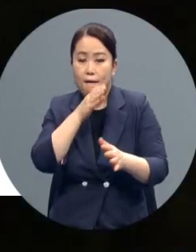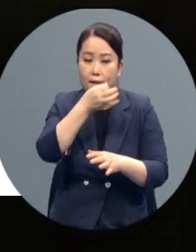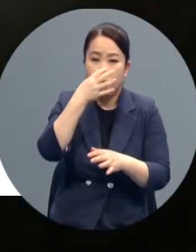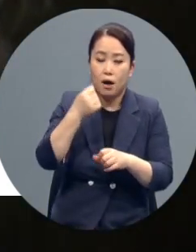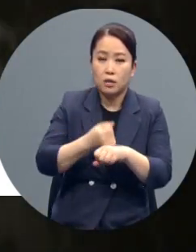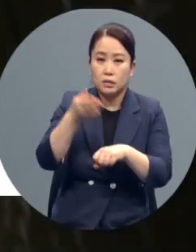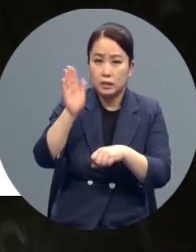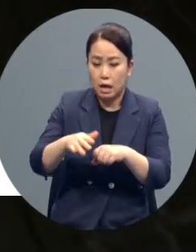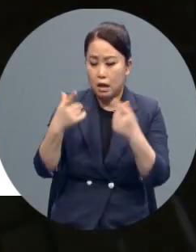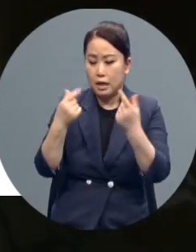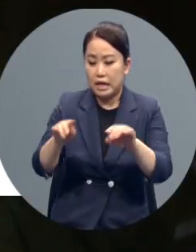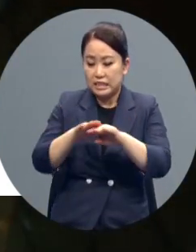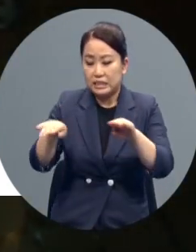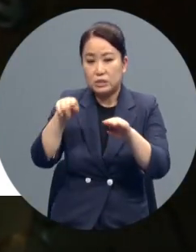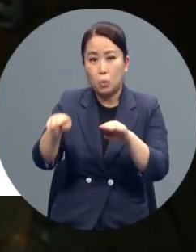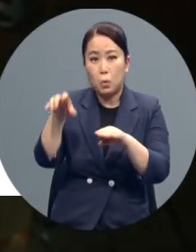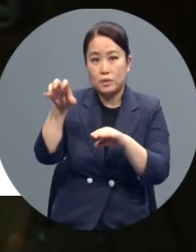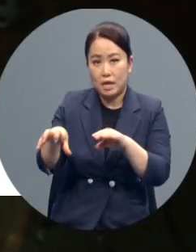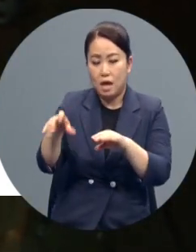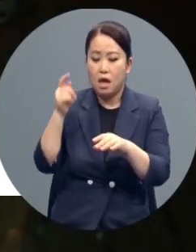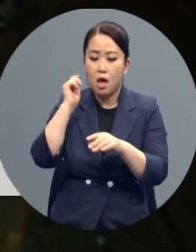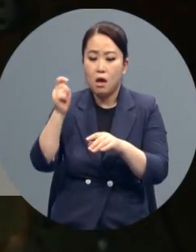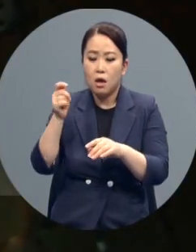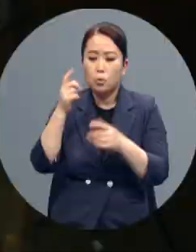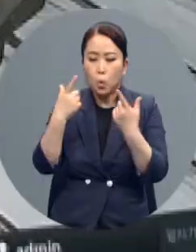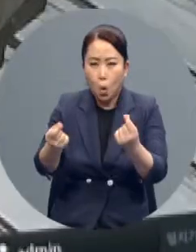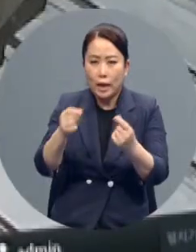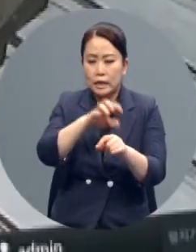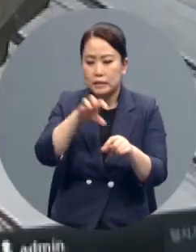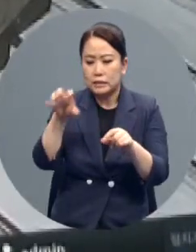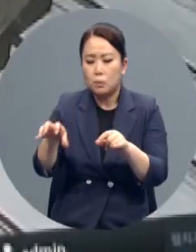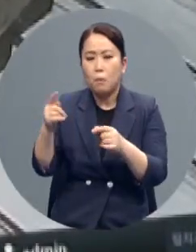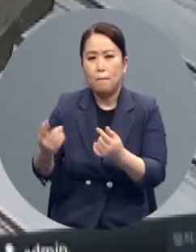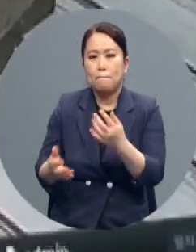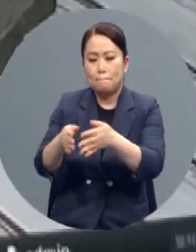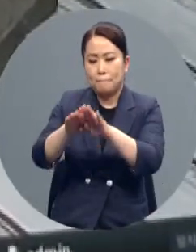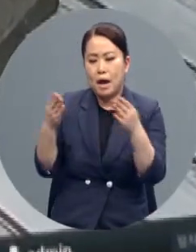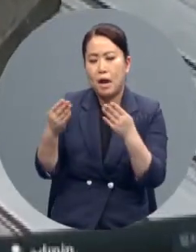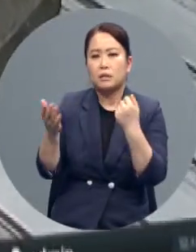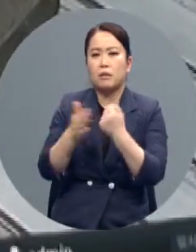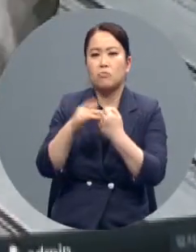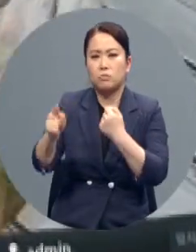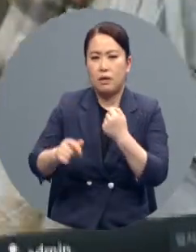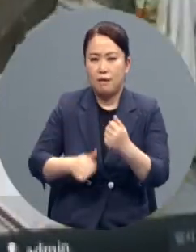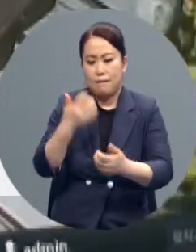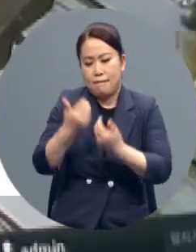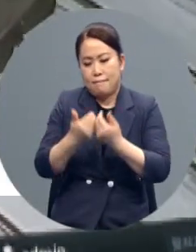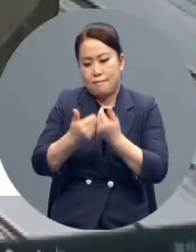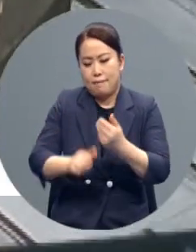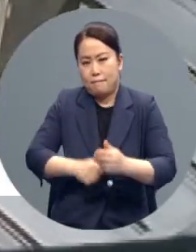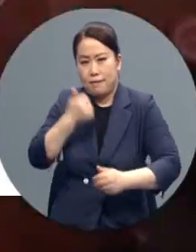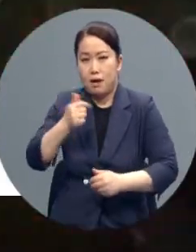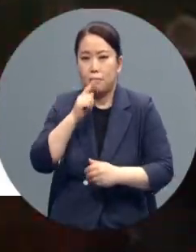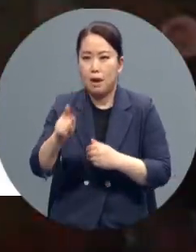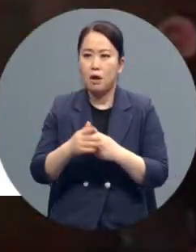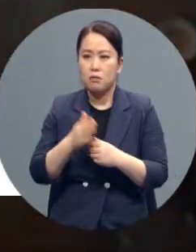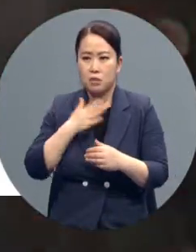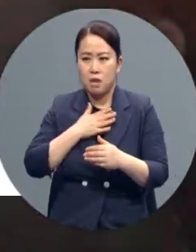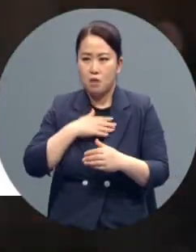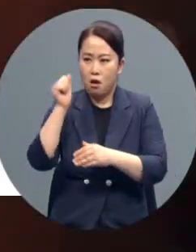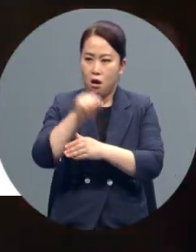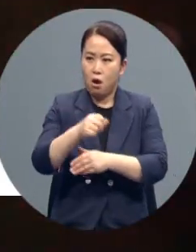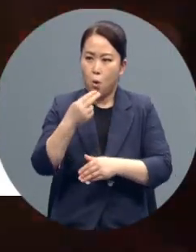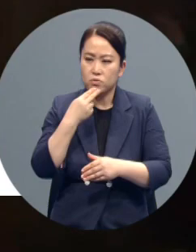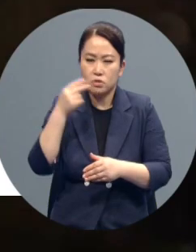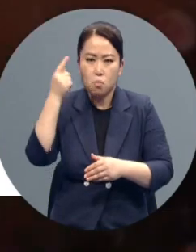똑같은 콜라텍이 들어와 상인회와 갈등을 빚은 것으로 알려집니다. 내한테 허락도 없이 왜 이런 정보를 갖다